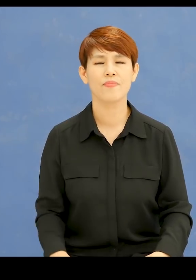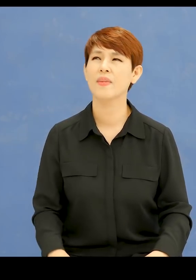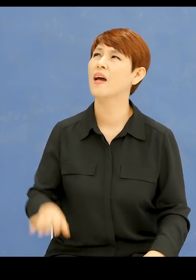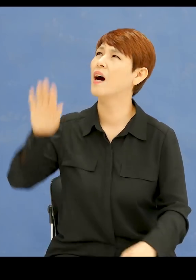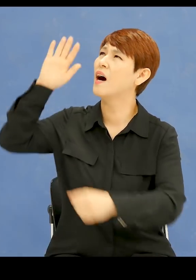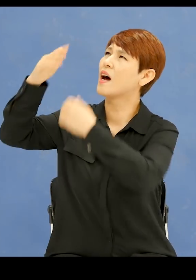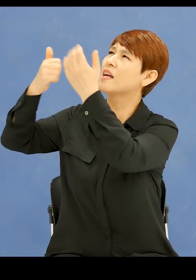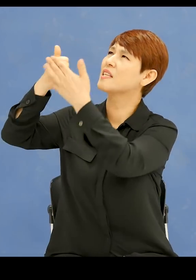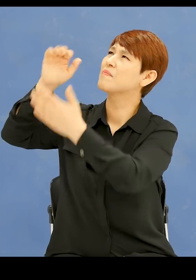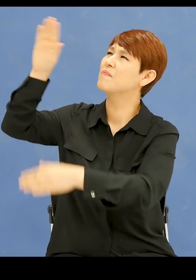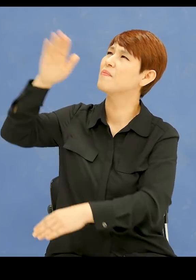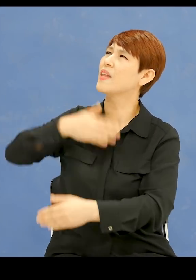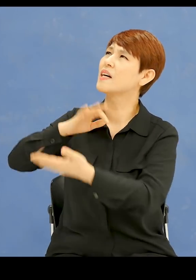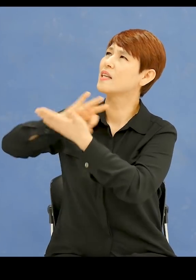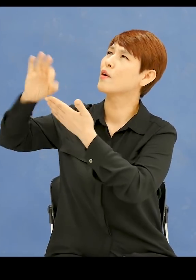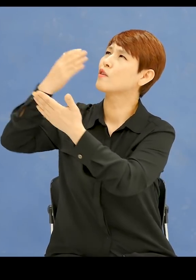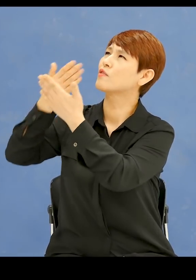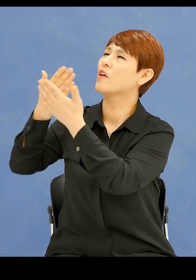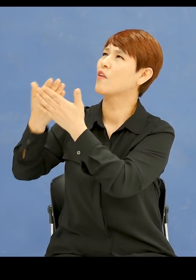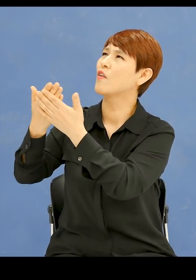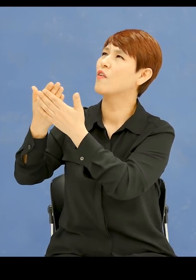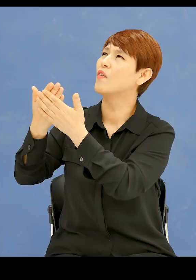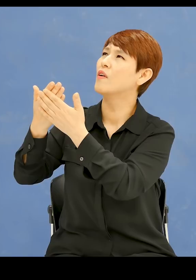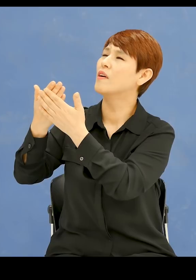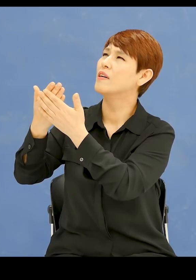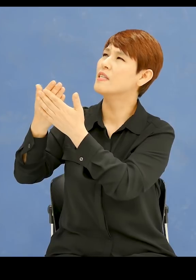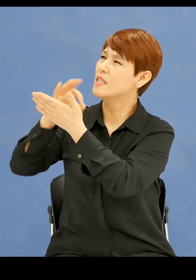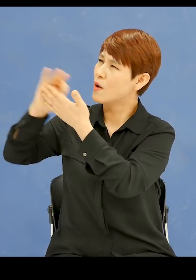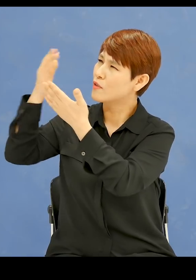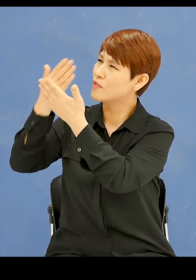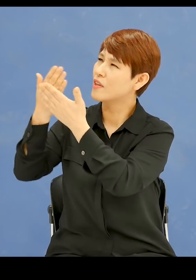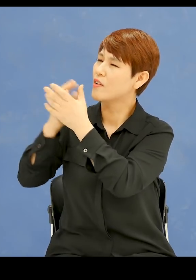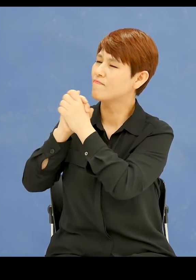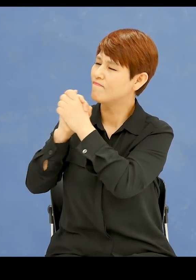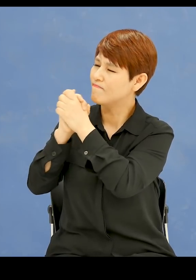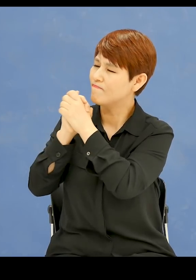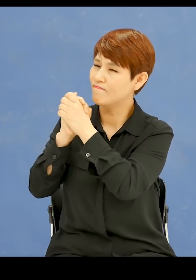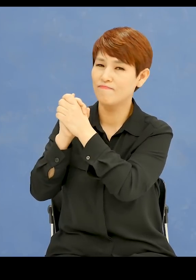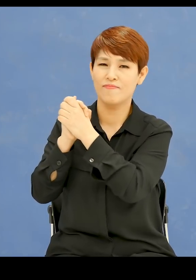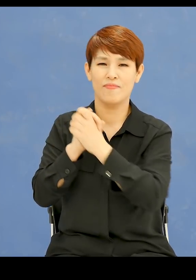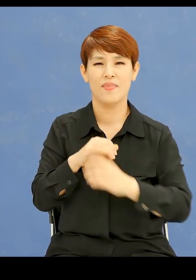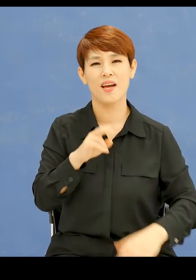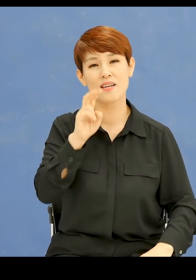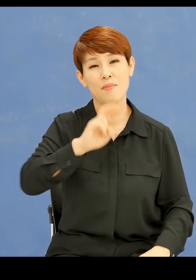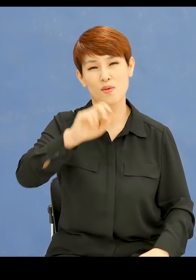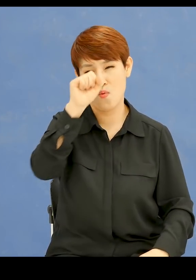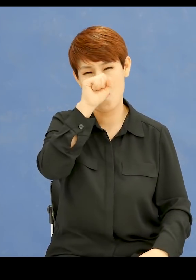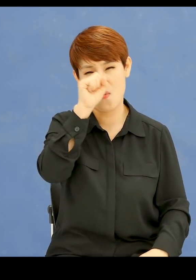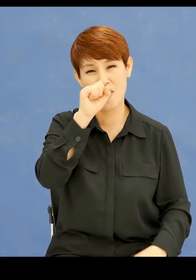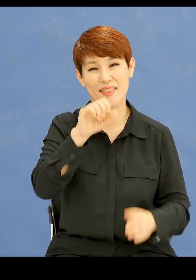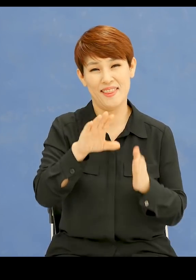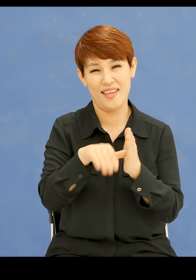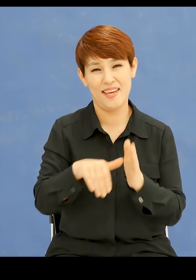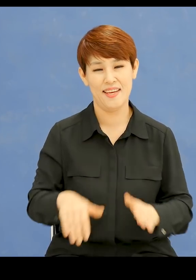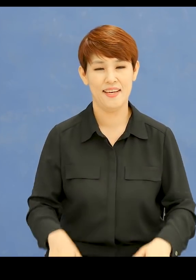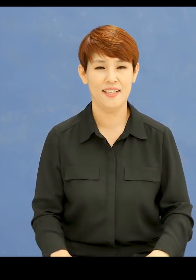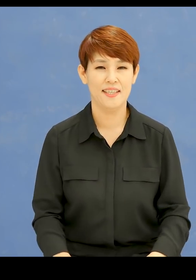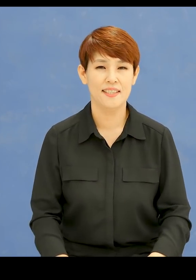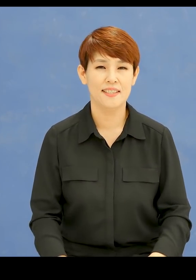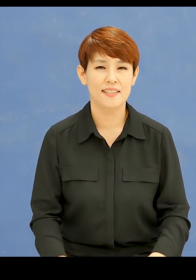하나님 저 써주세요. 저 쓰임 받고 싶어요. 예. 막 그러면서 그때 당시 제가 음악을 되게 좋아했었어